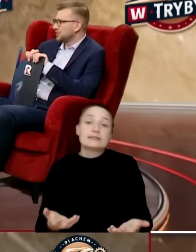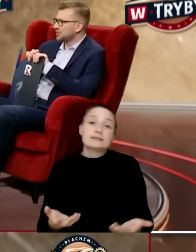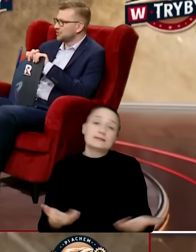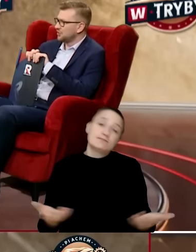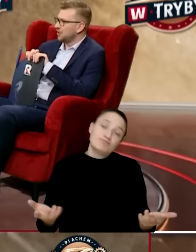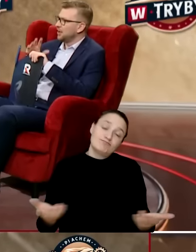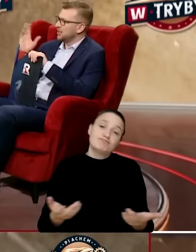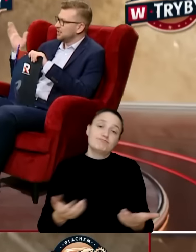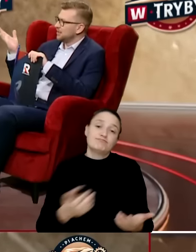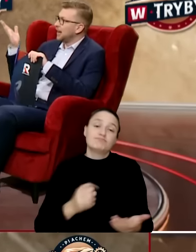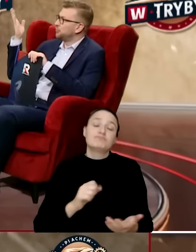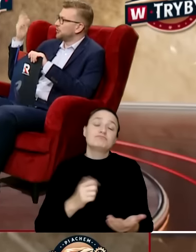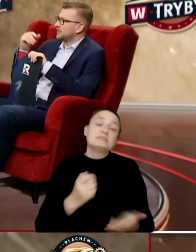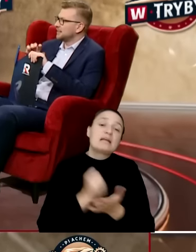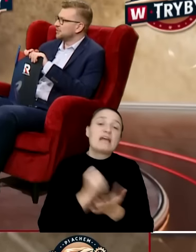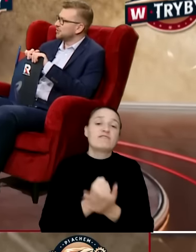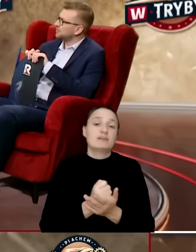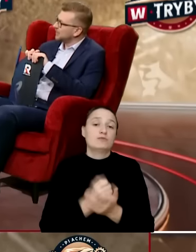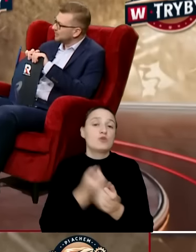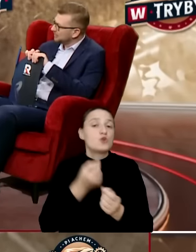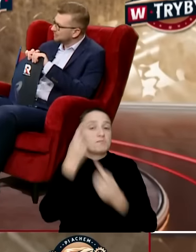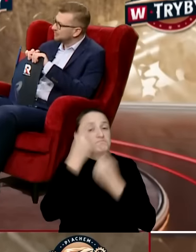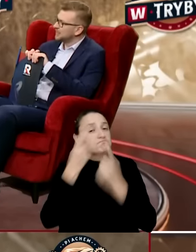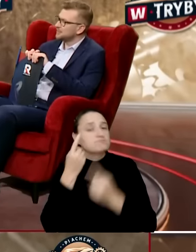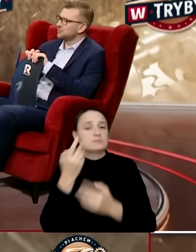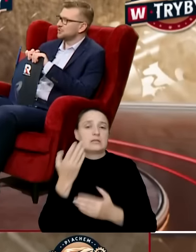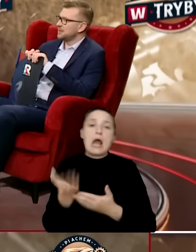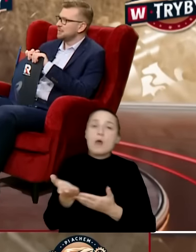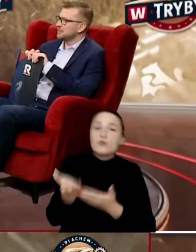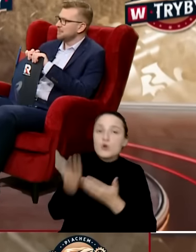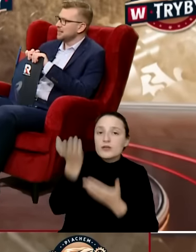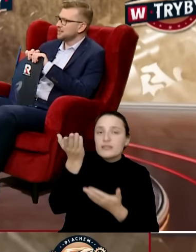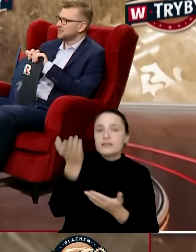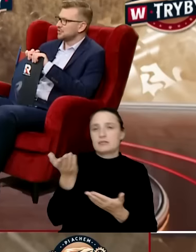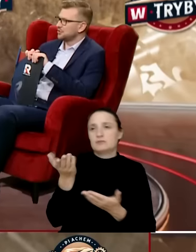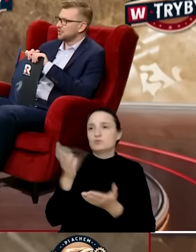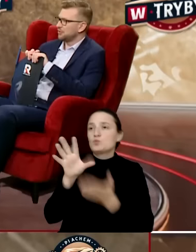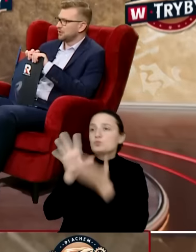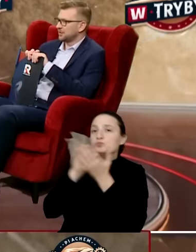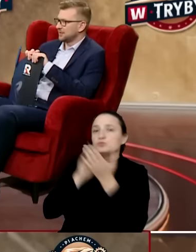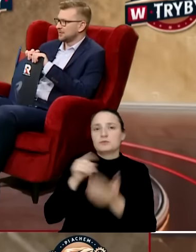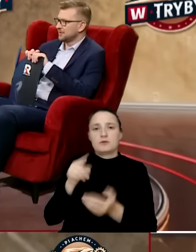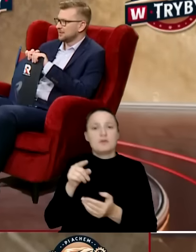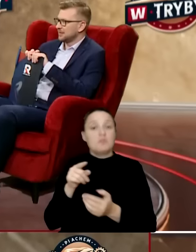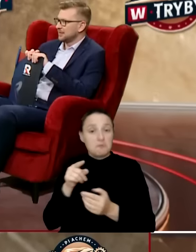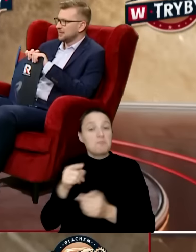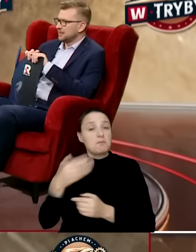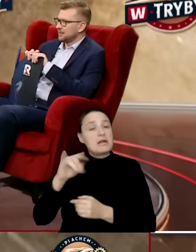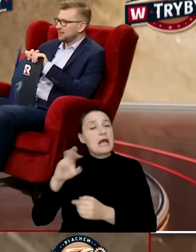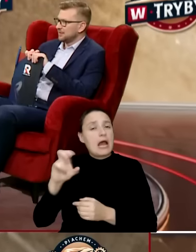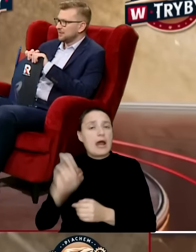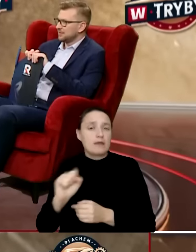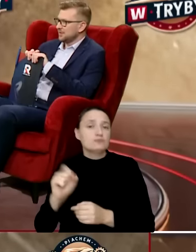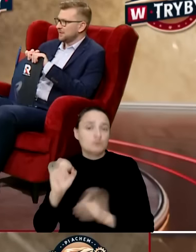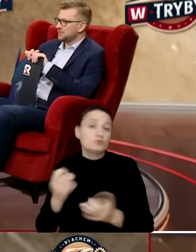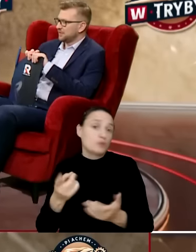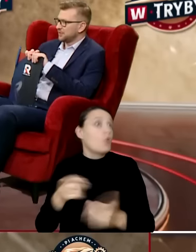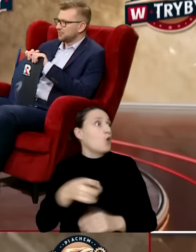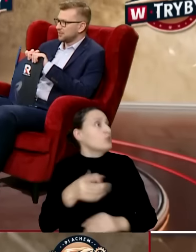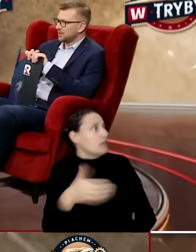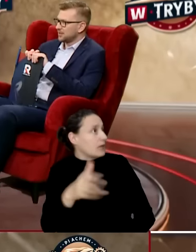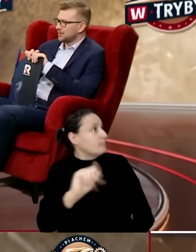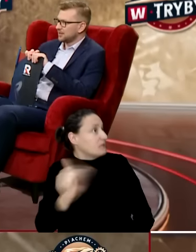samo jeżeli chodzi o autorytet, no to ma bardzo duże mniemanie. Pan Myrcha o rybach też się zna, jak się... Nie